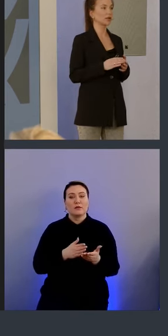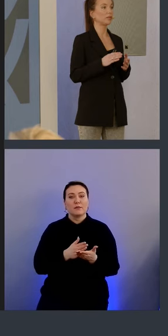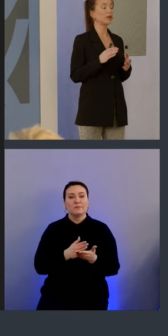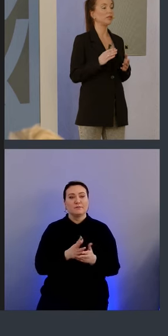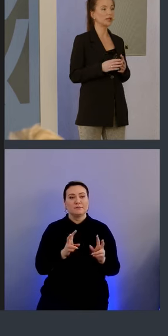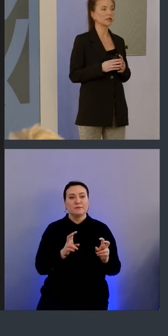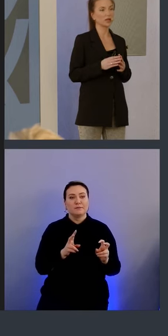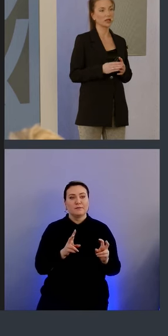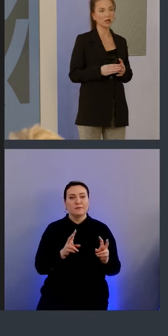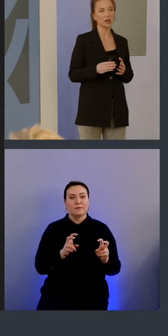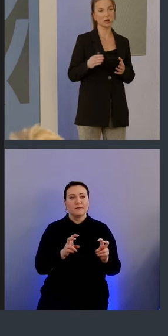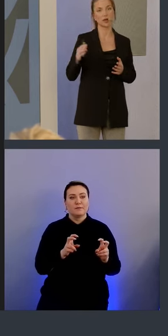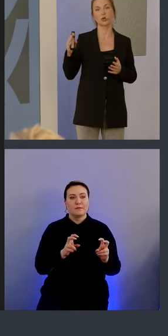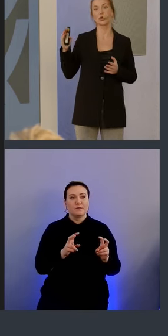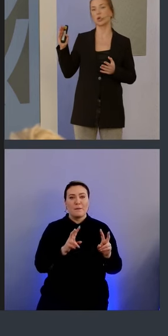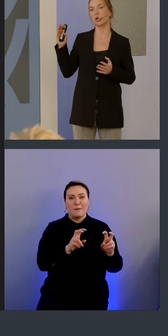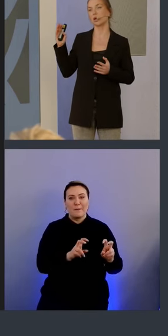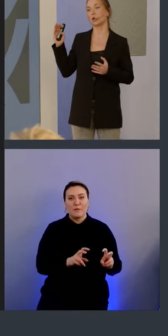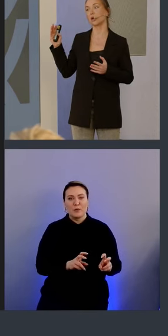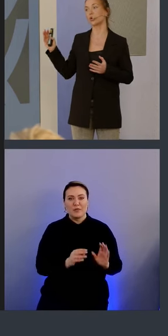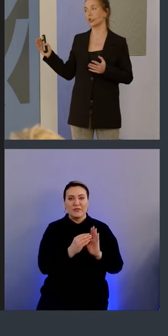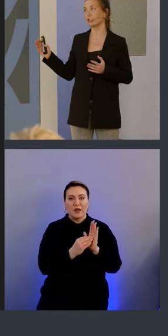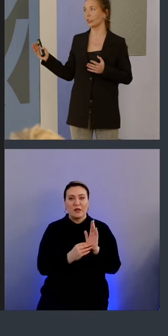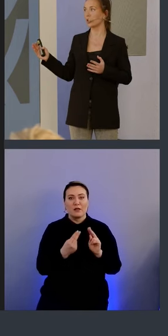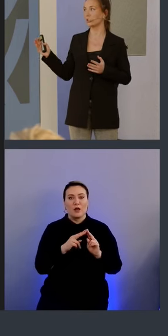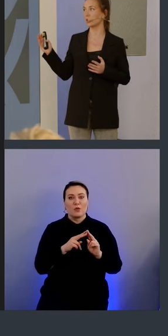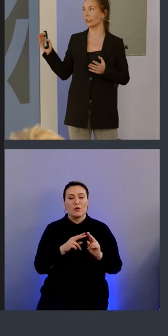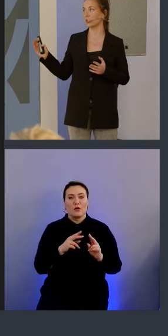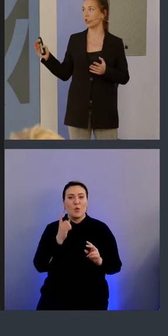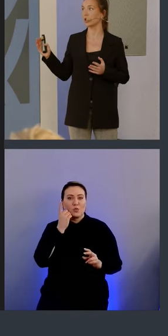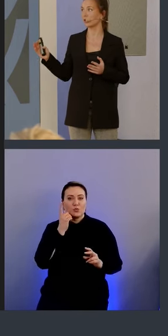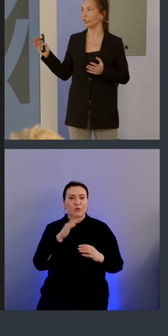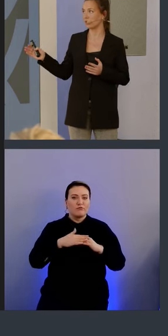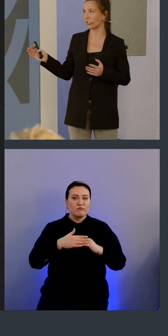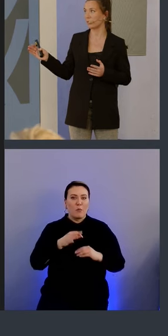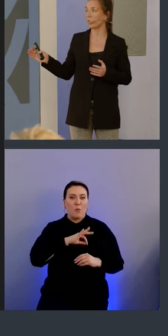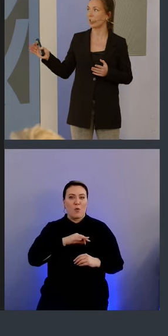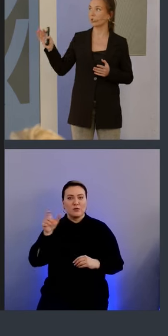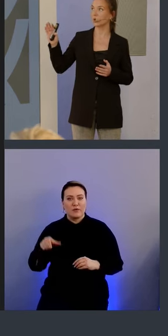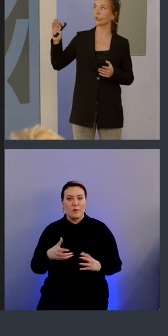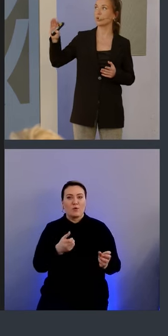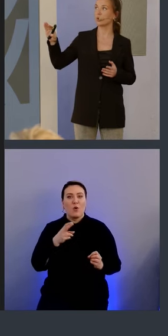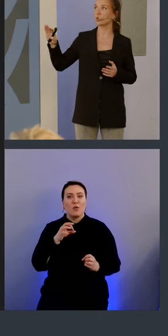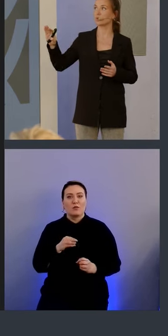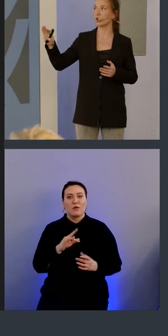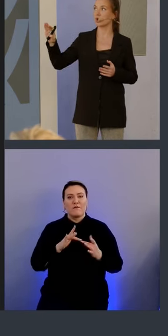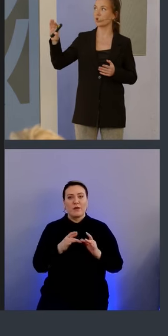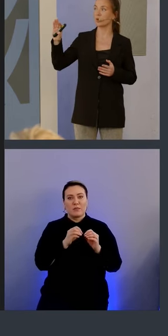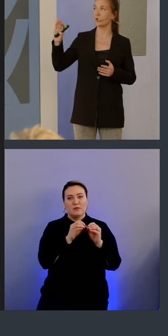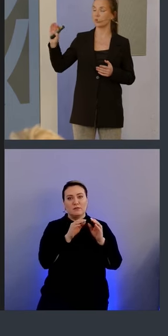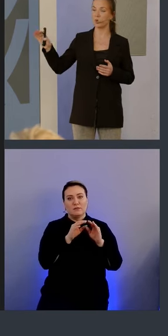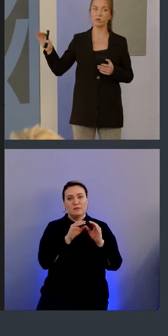метод подписывания данных, которые устройство пользователя получает от веб-сервера. Вот, собственно, идем,